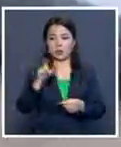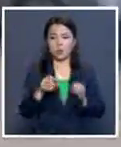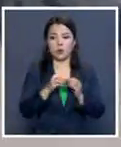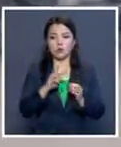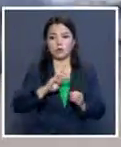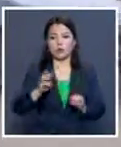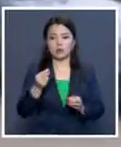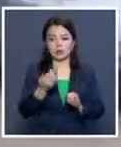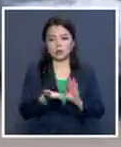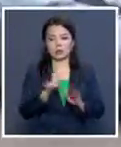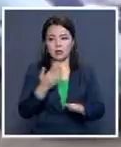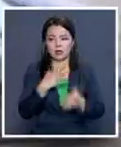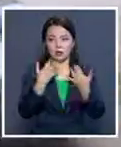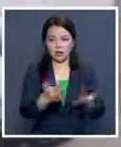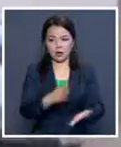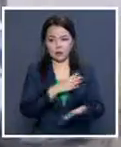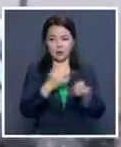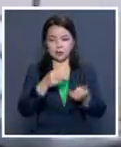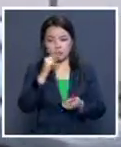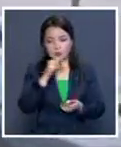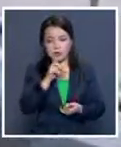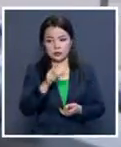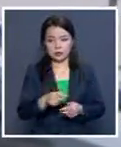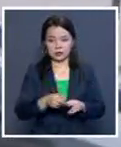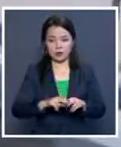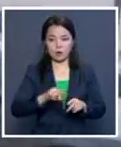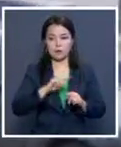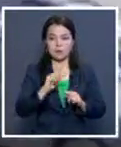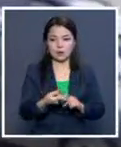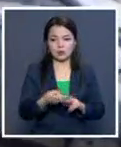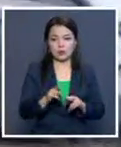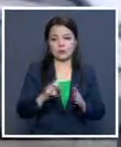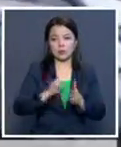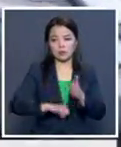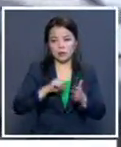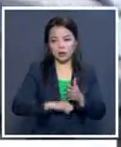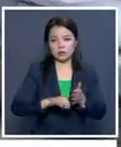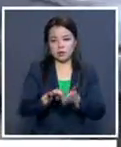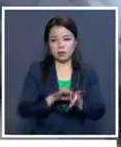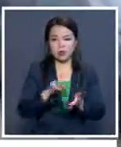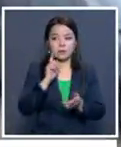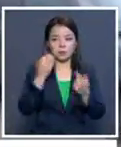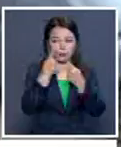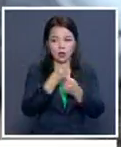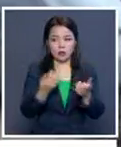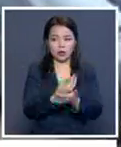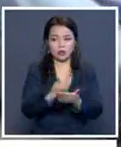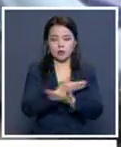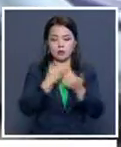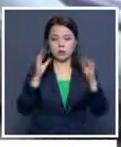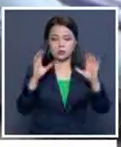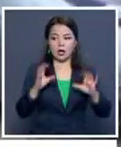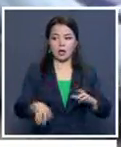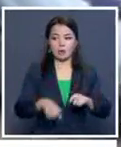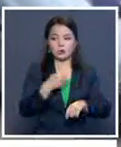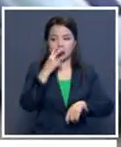теңге беруін талап еткен. Оның жәбірленушіні бопсалауына не себеп болғаны туралы ресми мәлімет жоқ. Заң бұзушылық әрекет